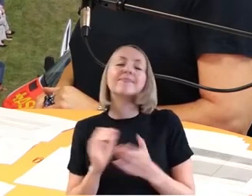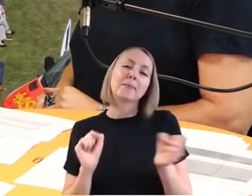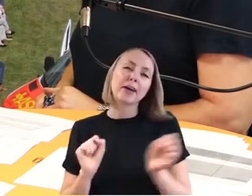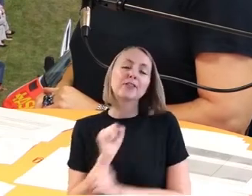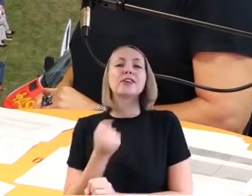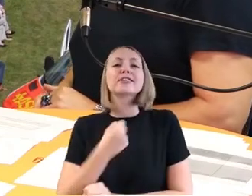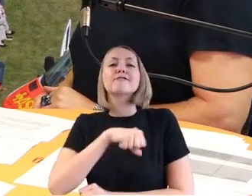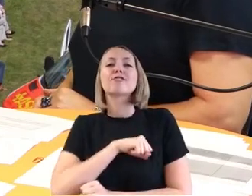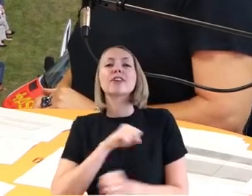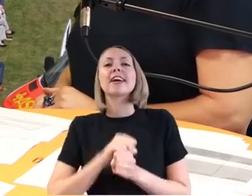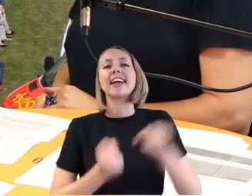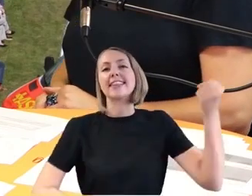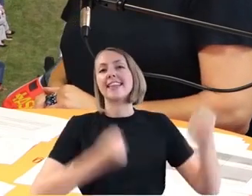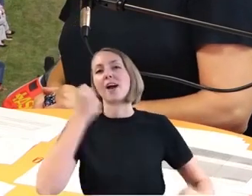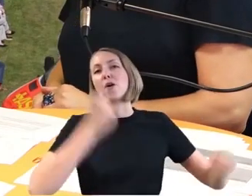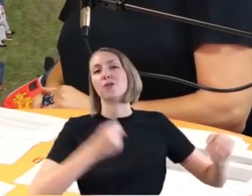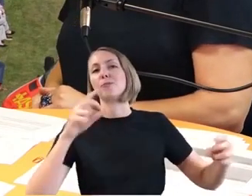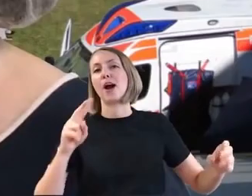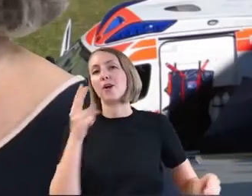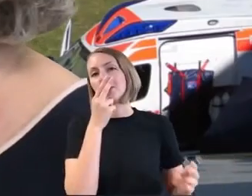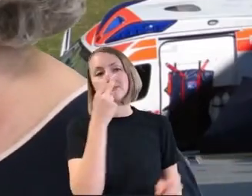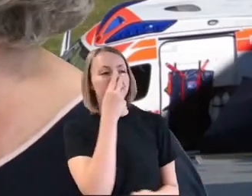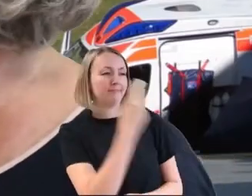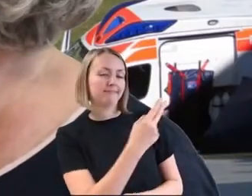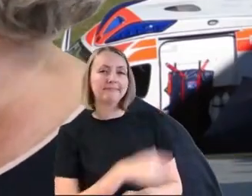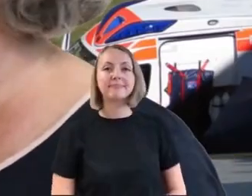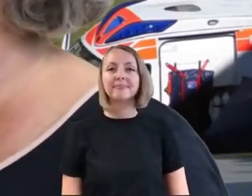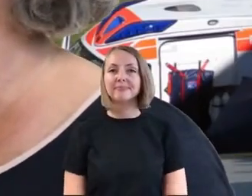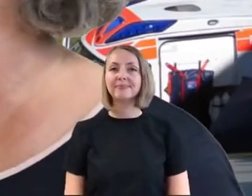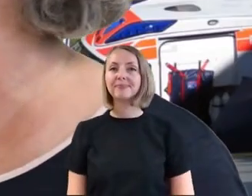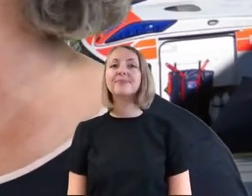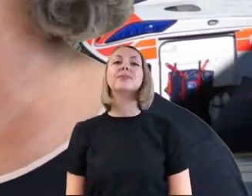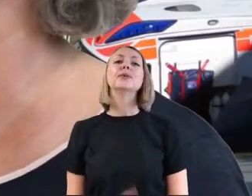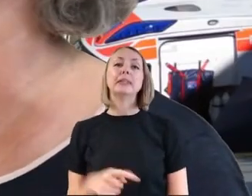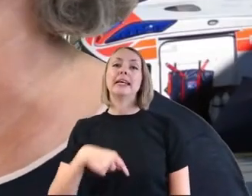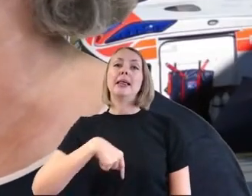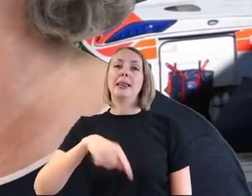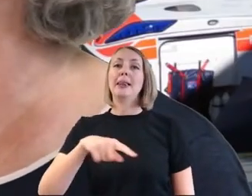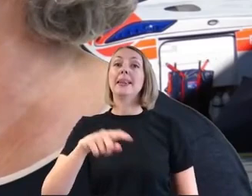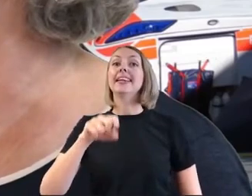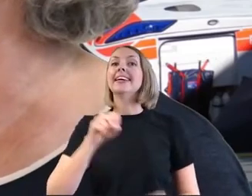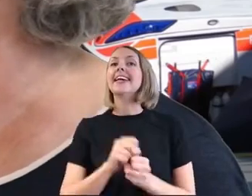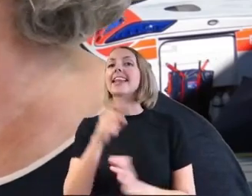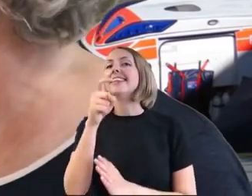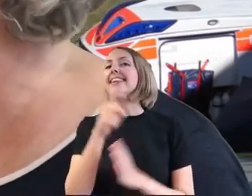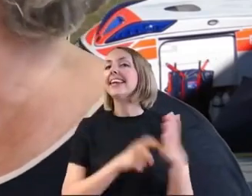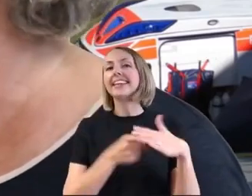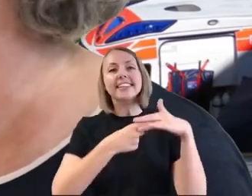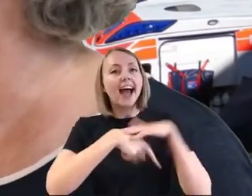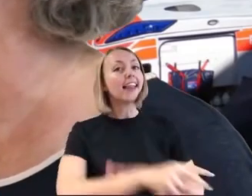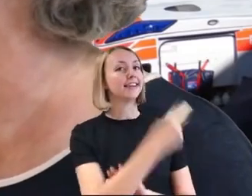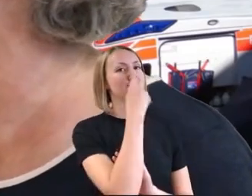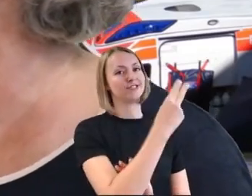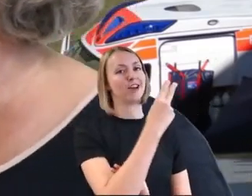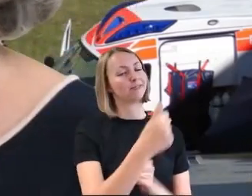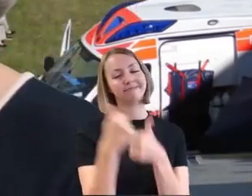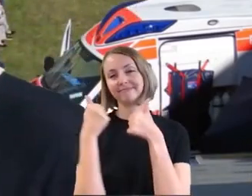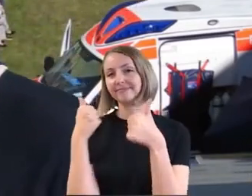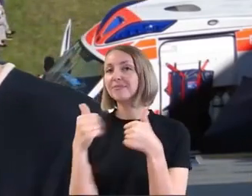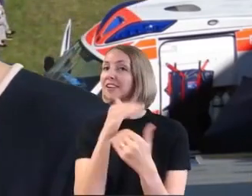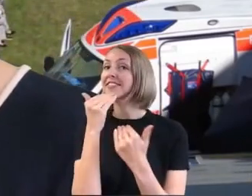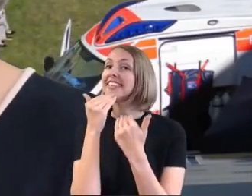aufs Auto werfen. Und natürlich demnächst auch digital. Fantastisch. Vielen herzlichen Dank